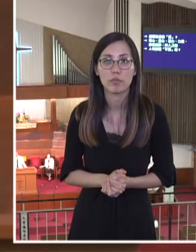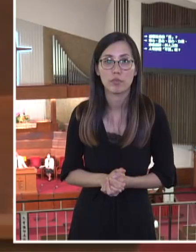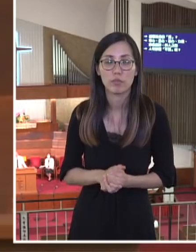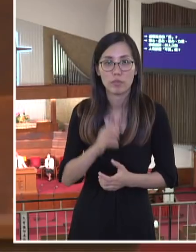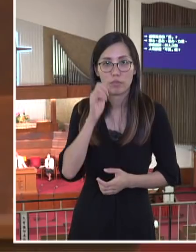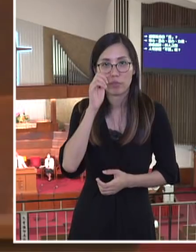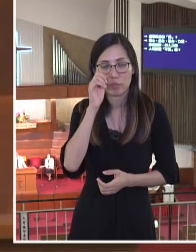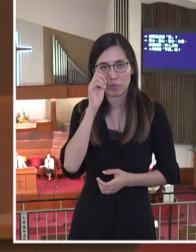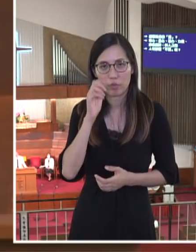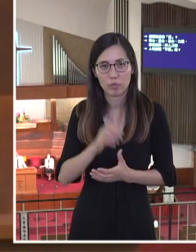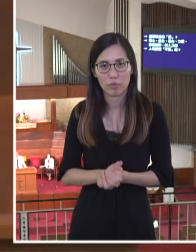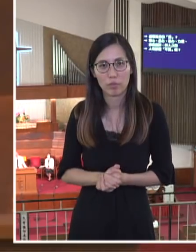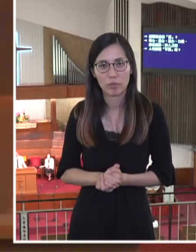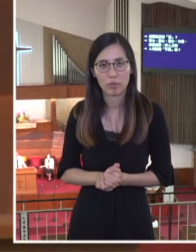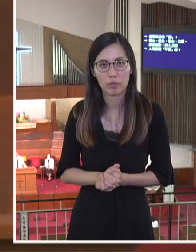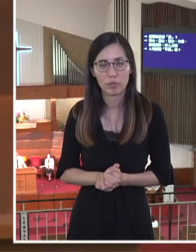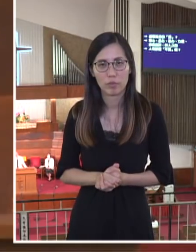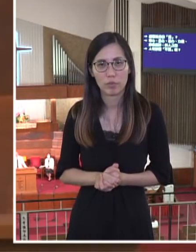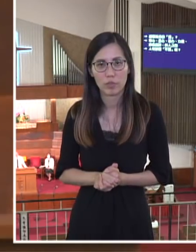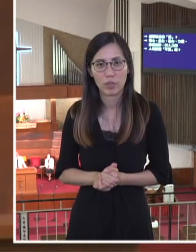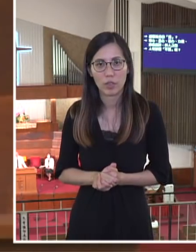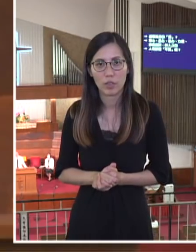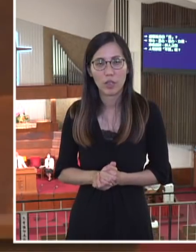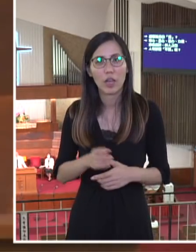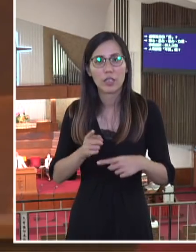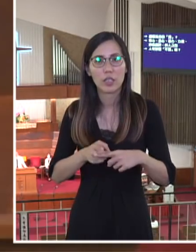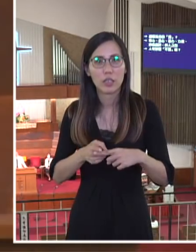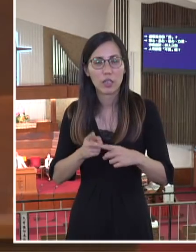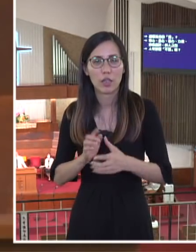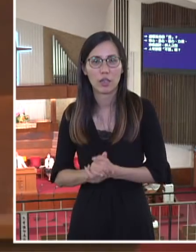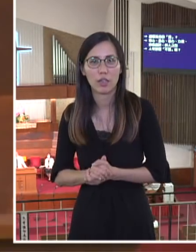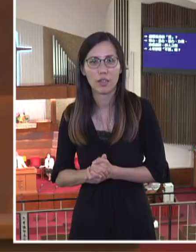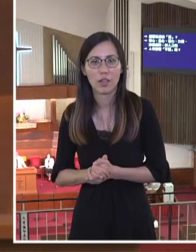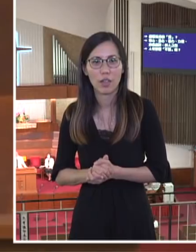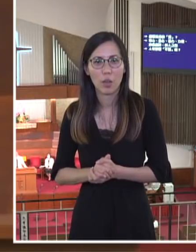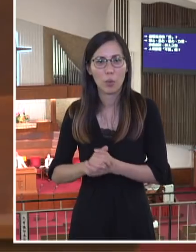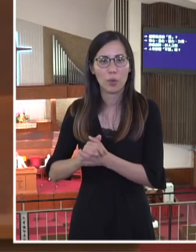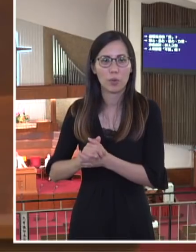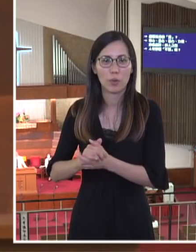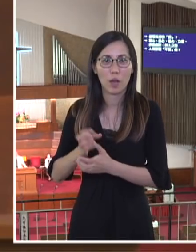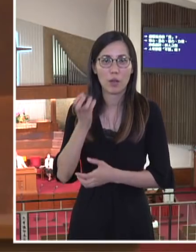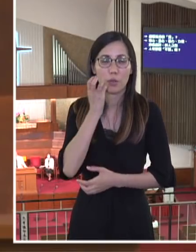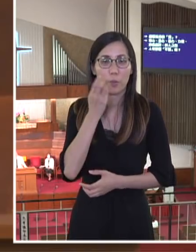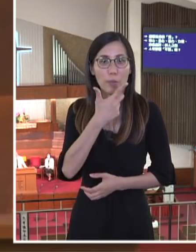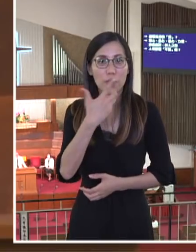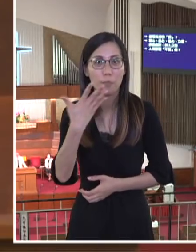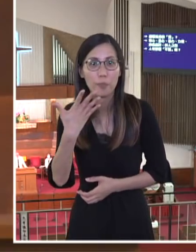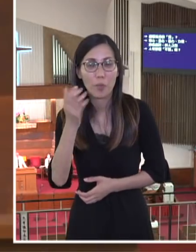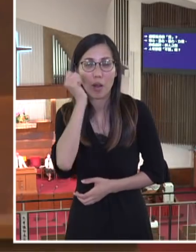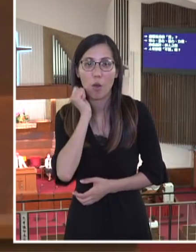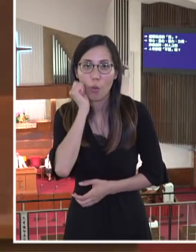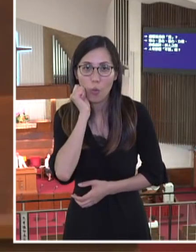即不是单单真的到85岁那种老呢那些长者才会想，就算可能你今年是